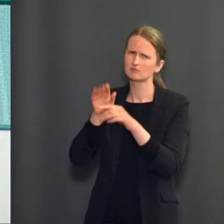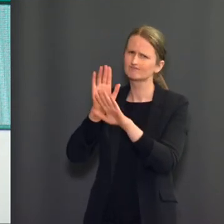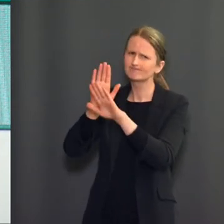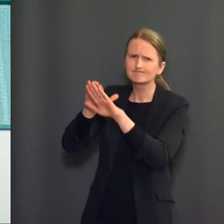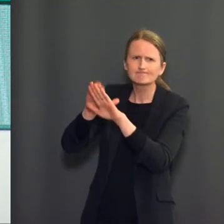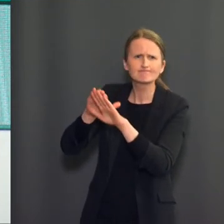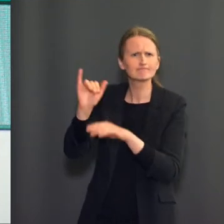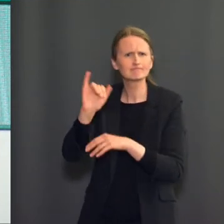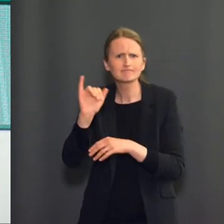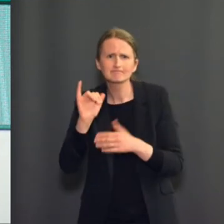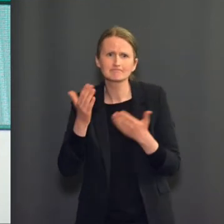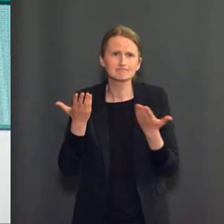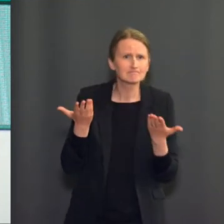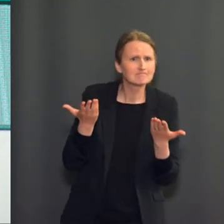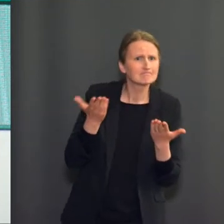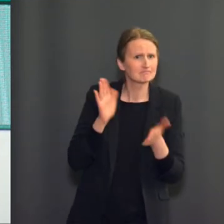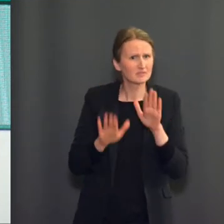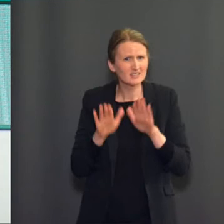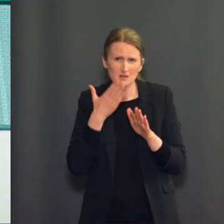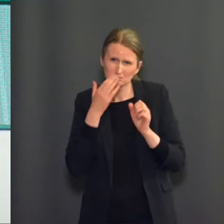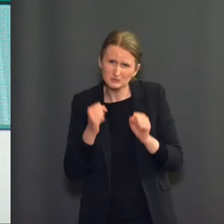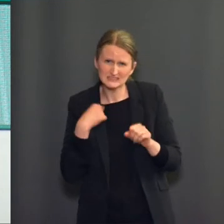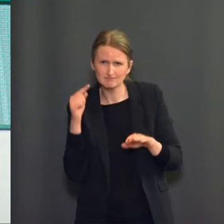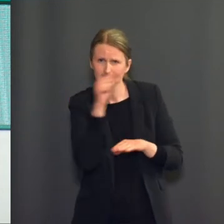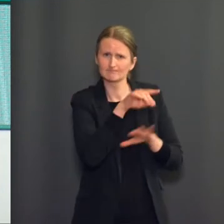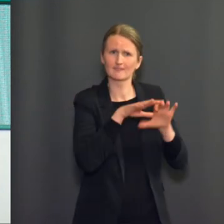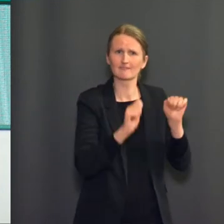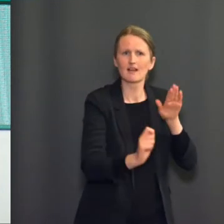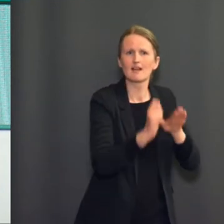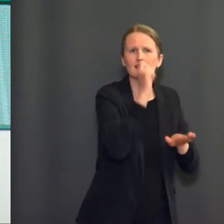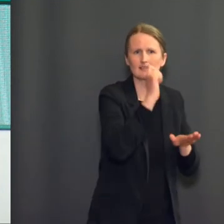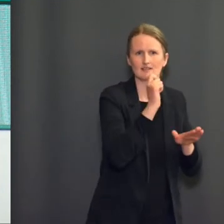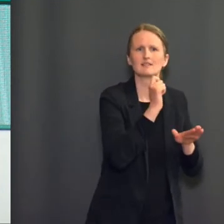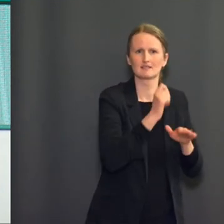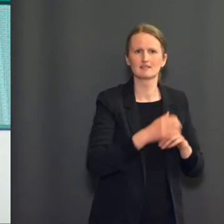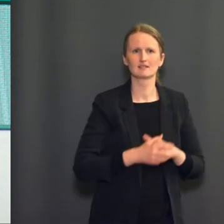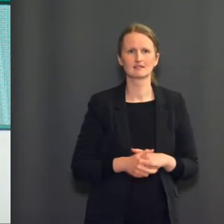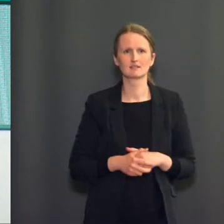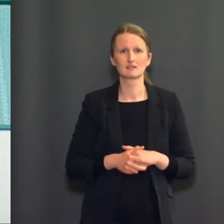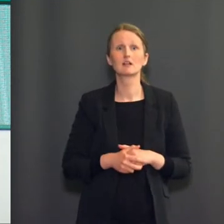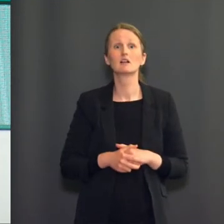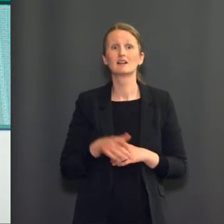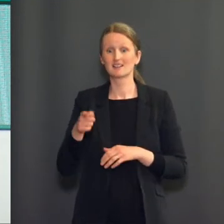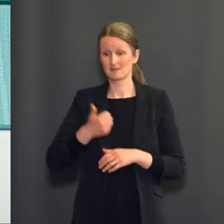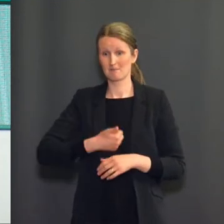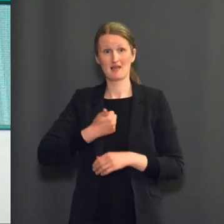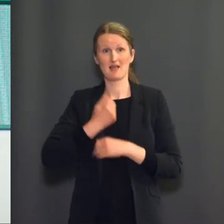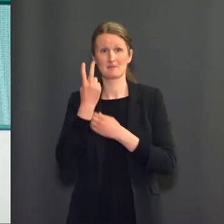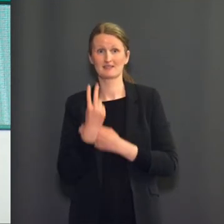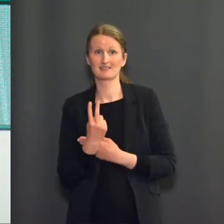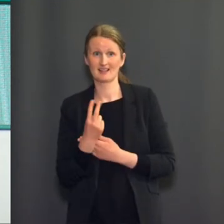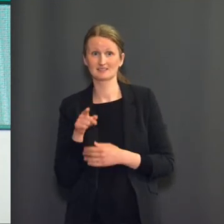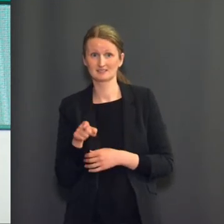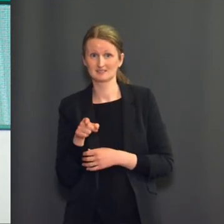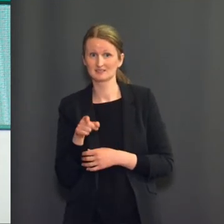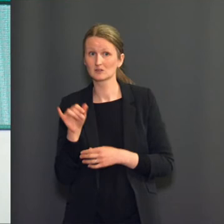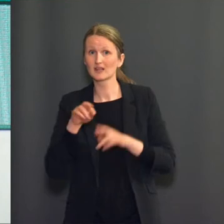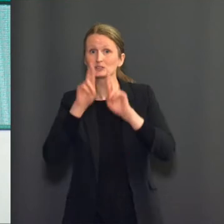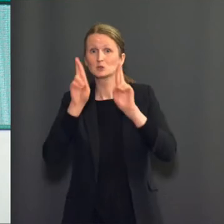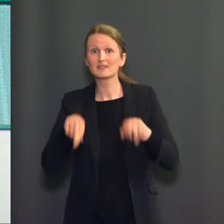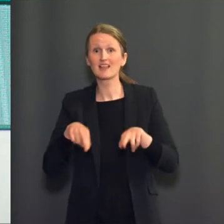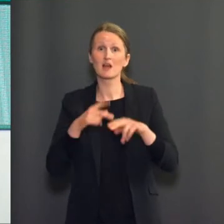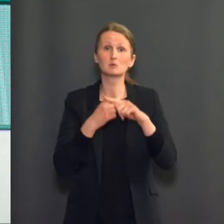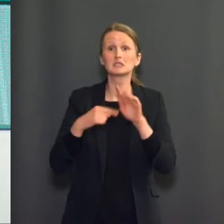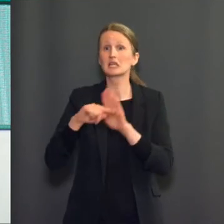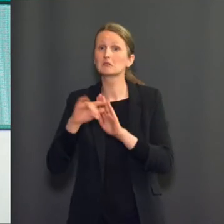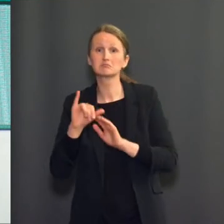vous présentez les symptômes. Les autotests sont dès à présent disponibles en pharmacie. Les distributions vers les pharmacies